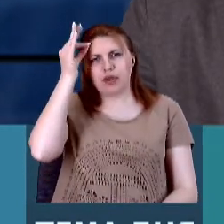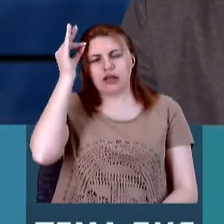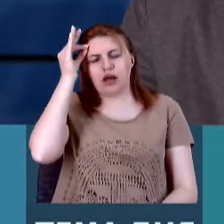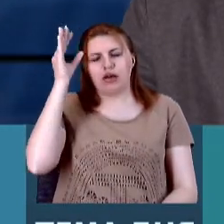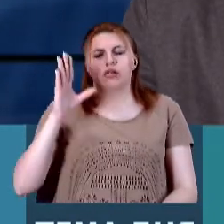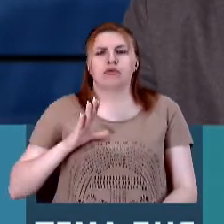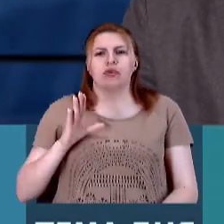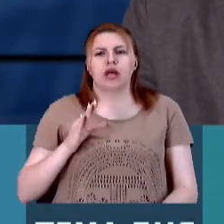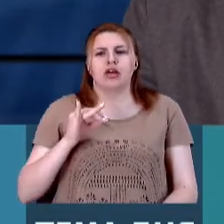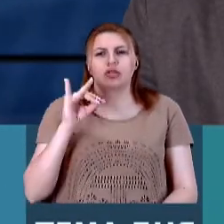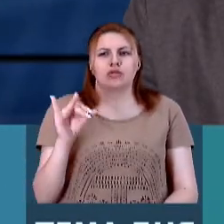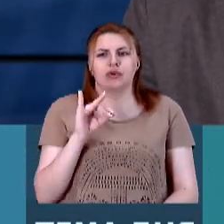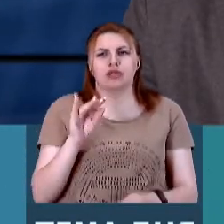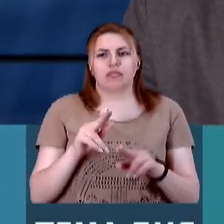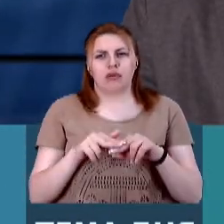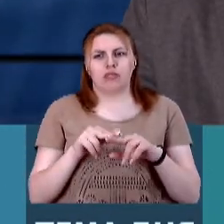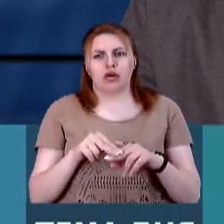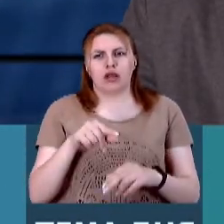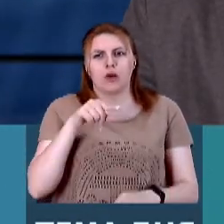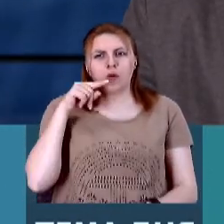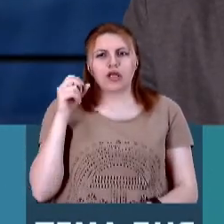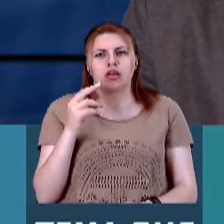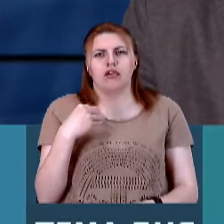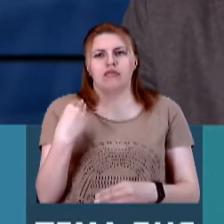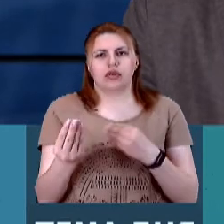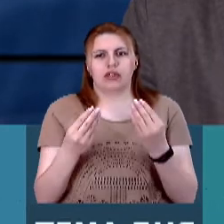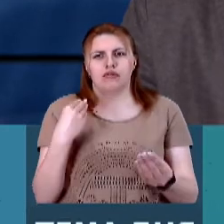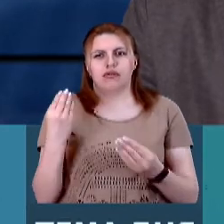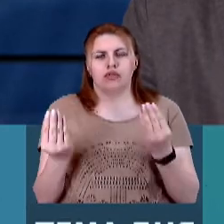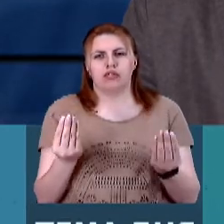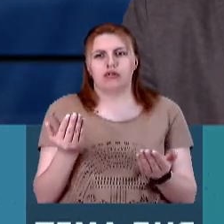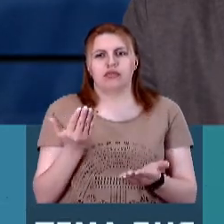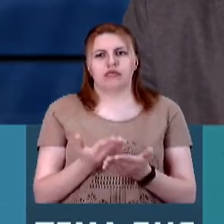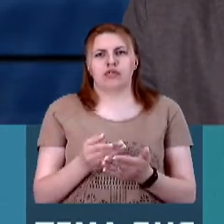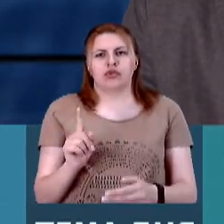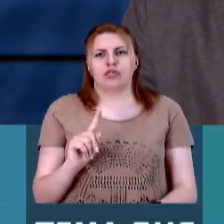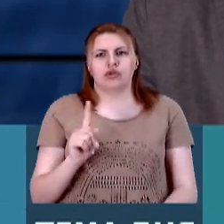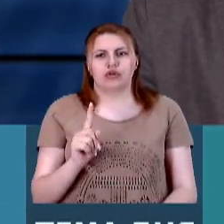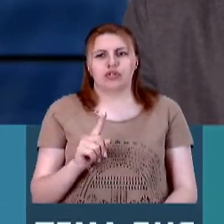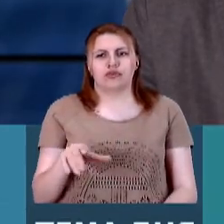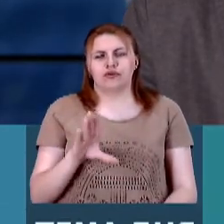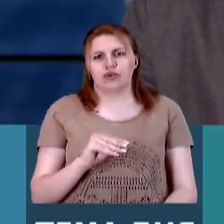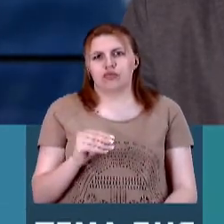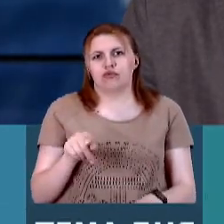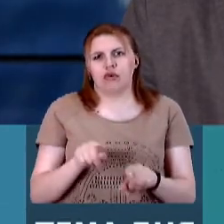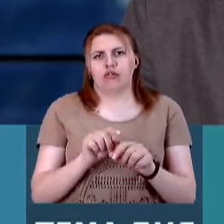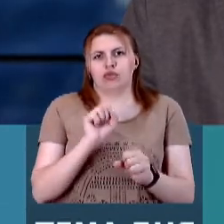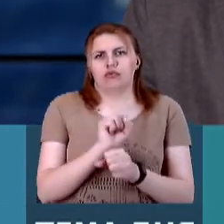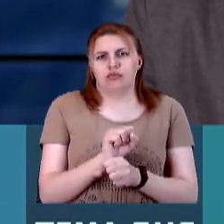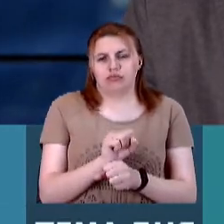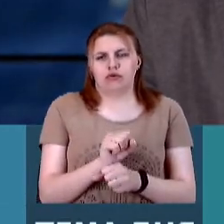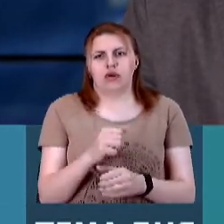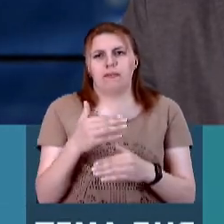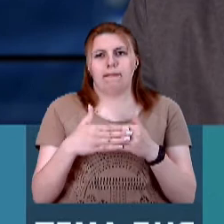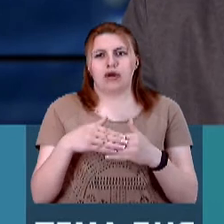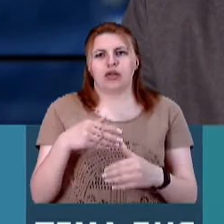з паспортами російськими, як видавали, да? От, і щось воно все зачахло. Зараз перед Путіним